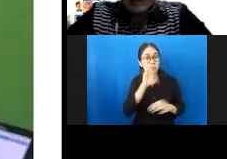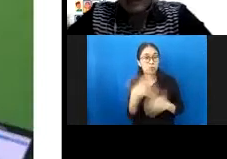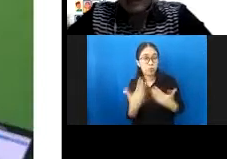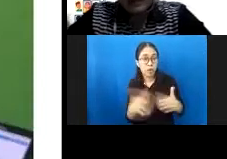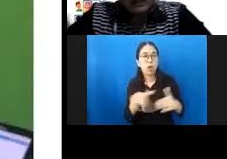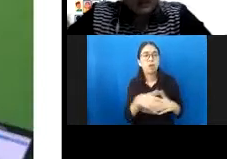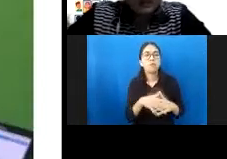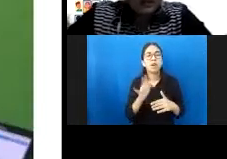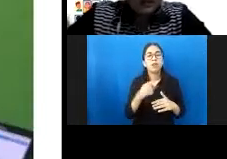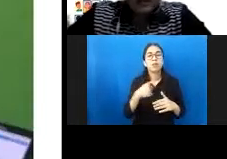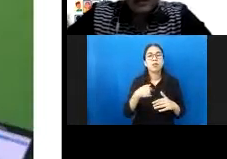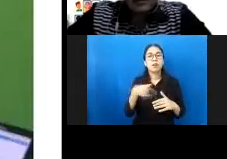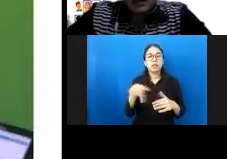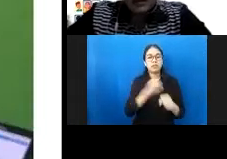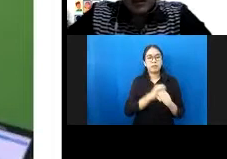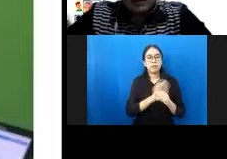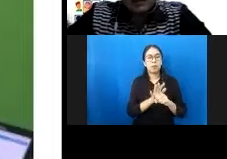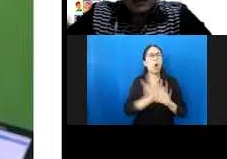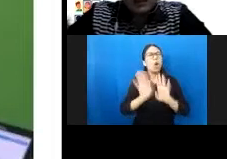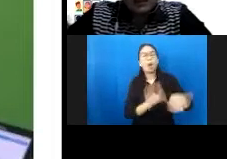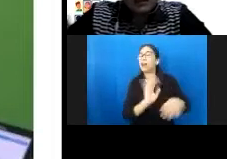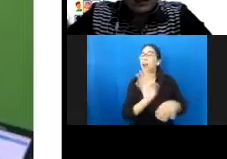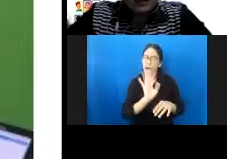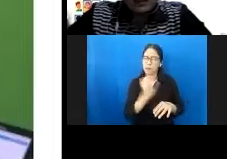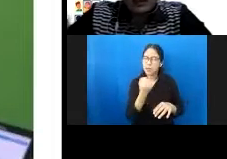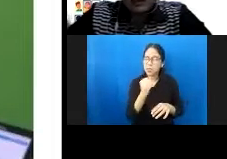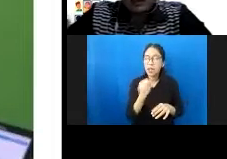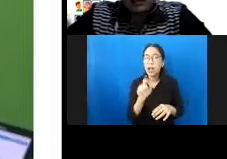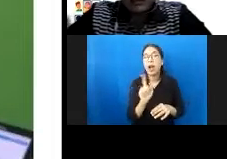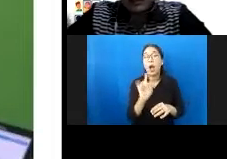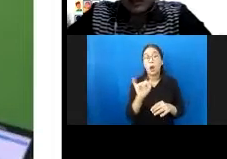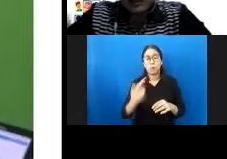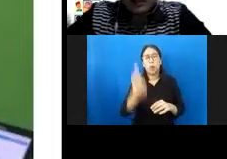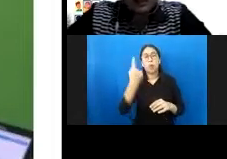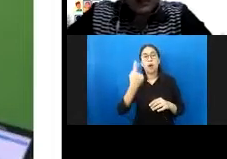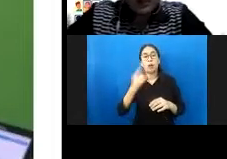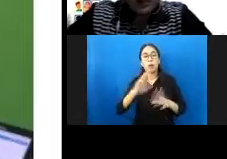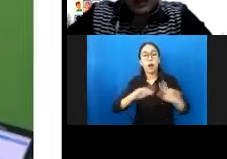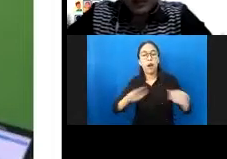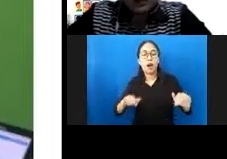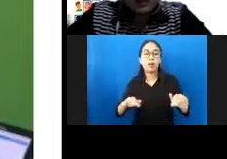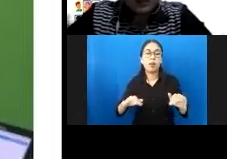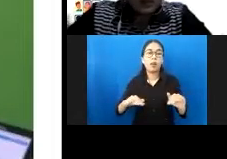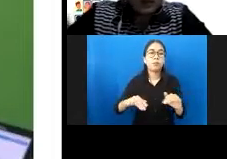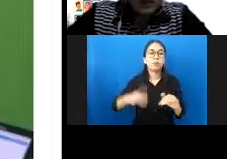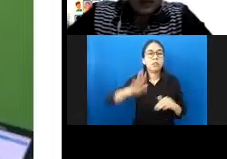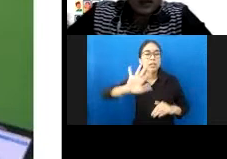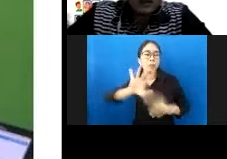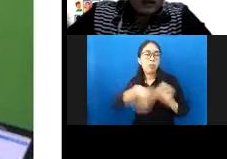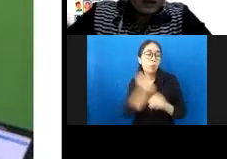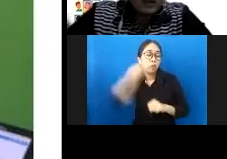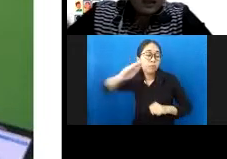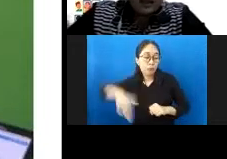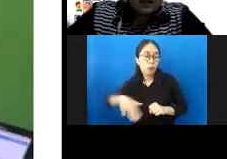yang namanya pandemi COVID-19, ya. Pada awal balita sakit itu tetap balita sakit atau bayi muda sakit, yaitu masuk